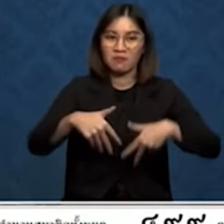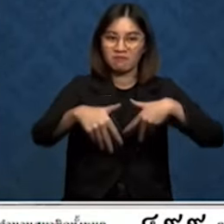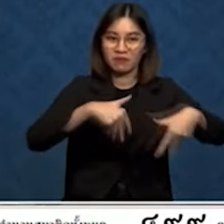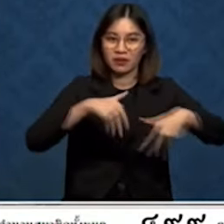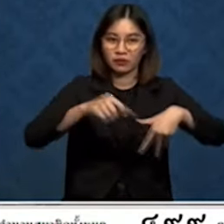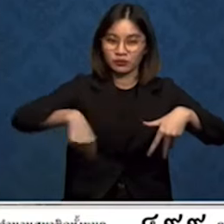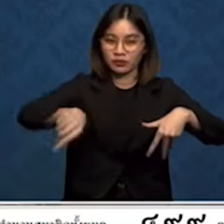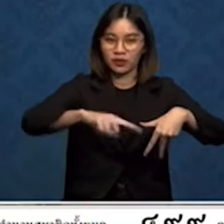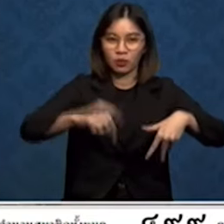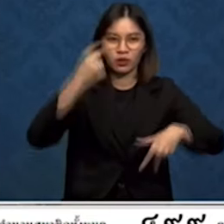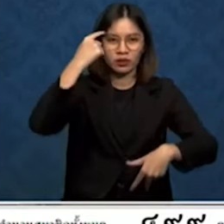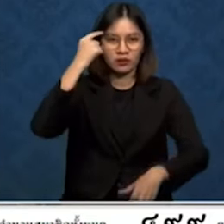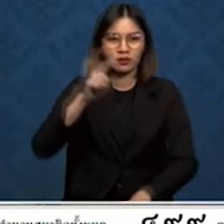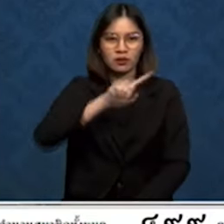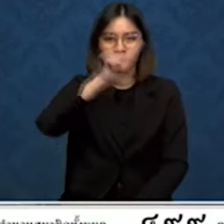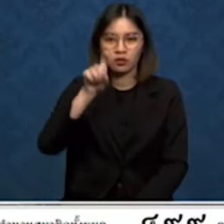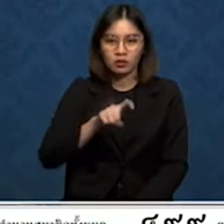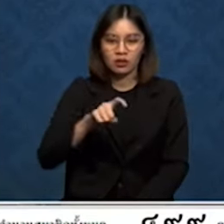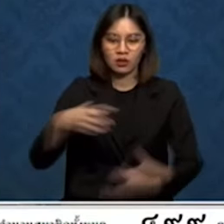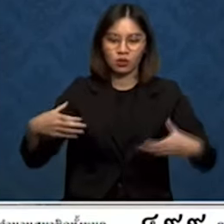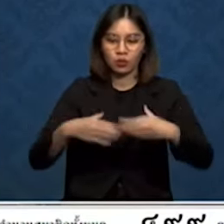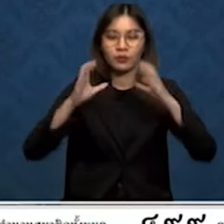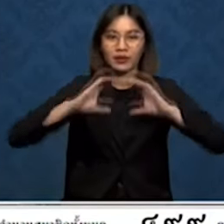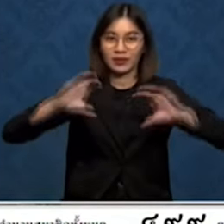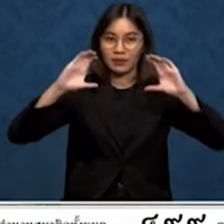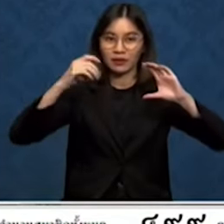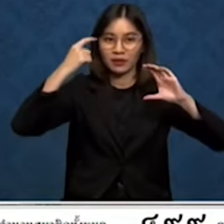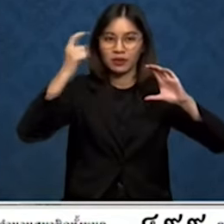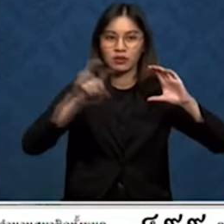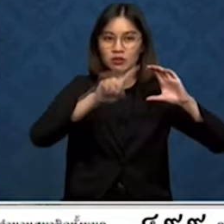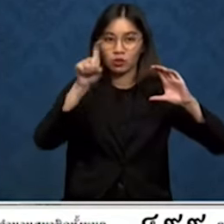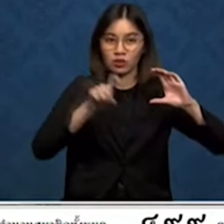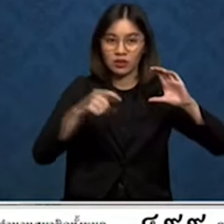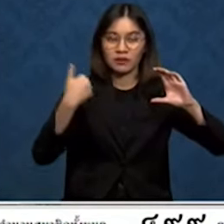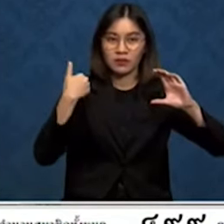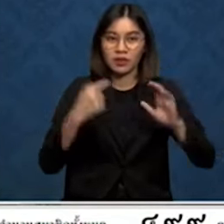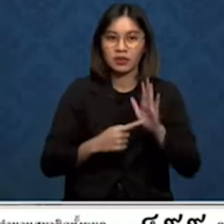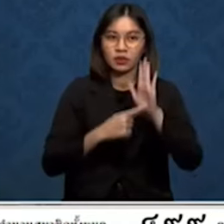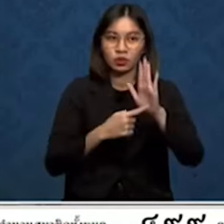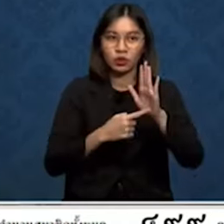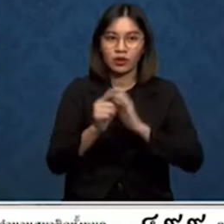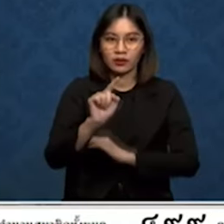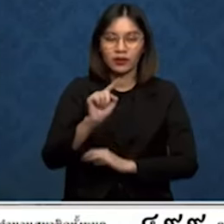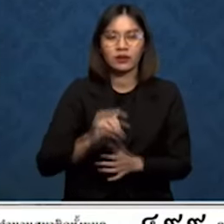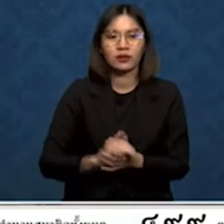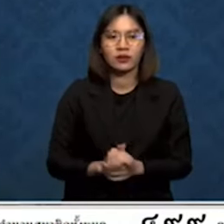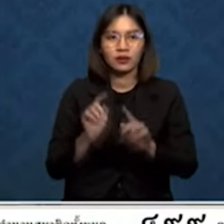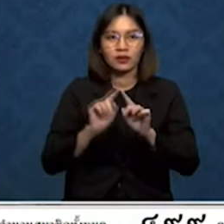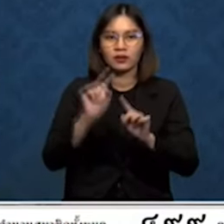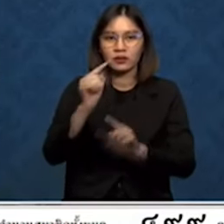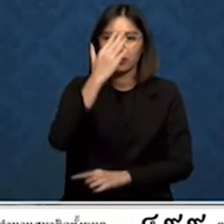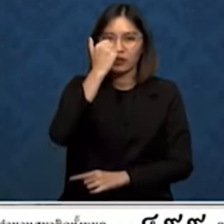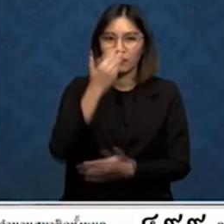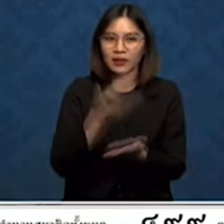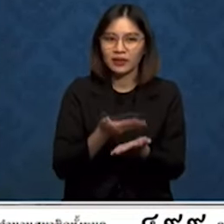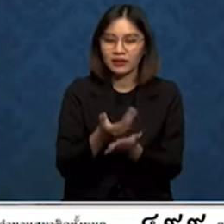เขาสงสัยรัฐบาทเช่นหนึ่ง ทำไมไม่